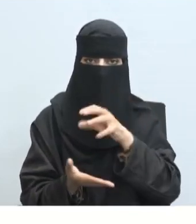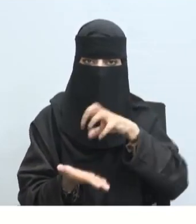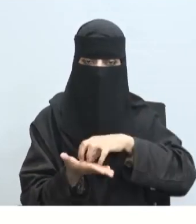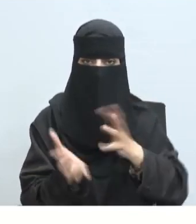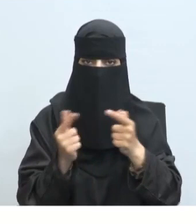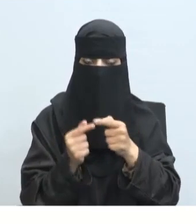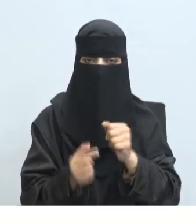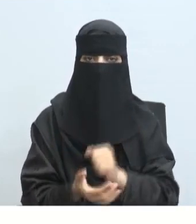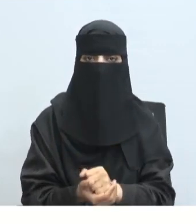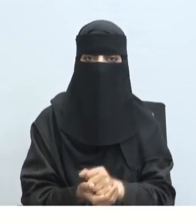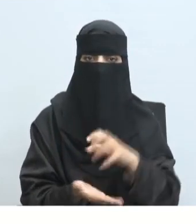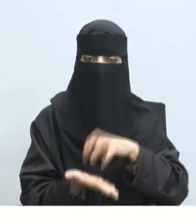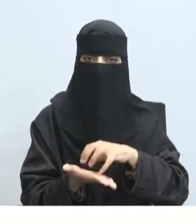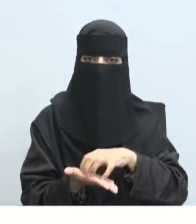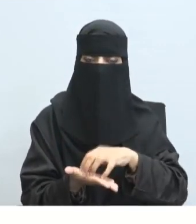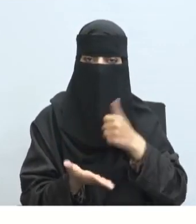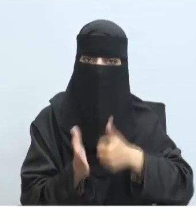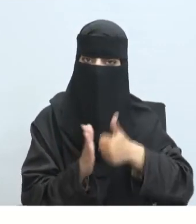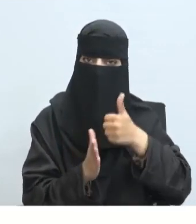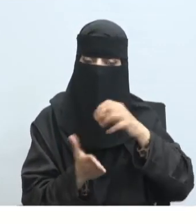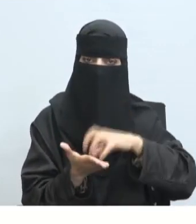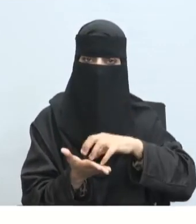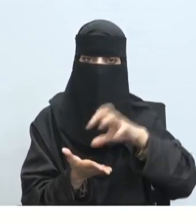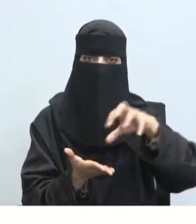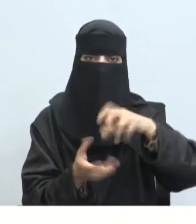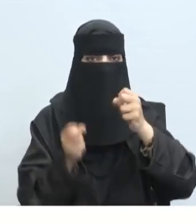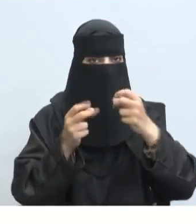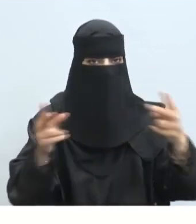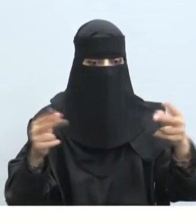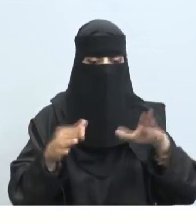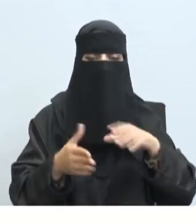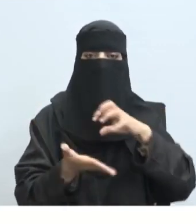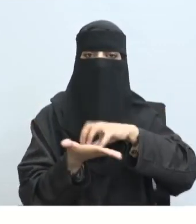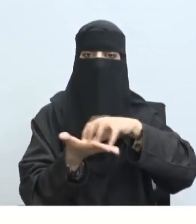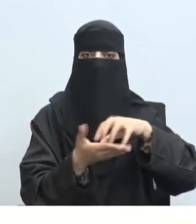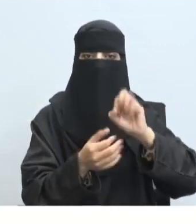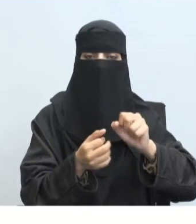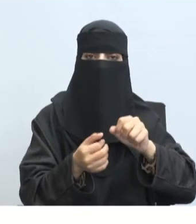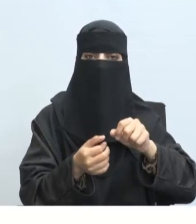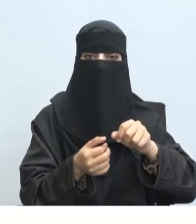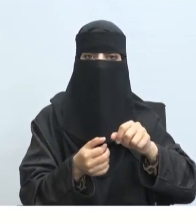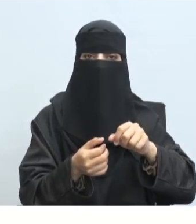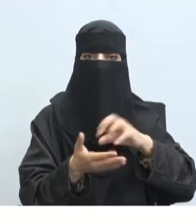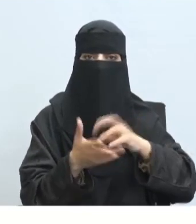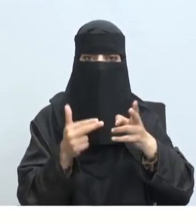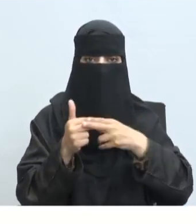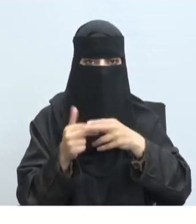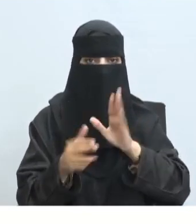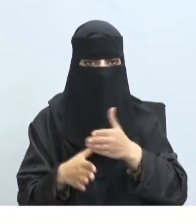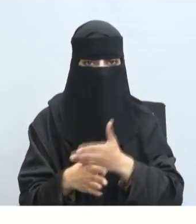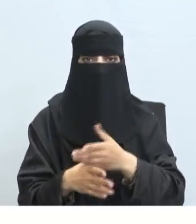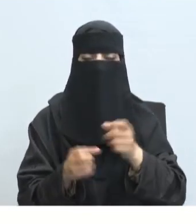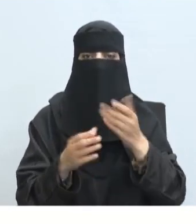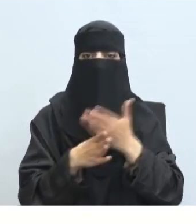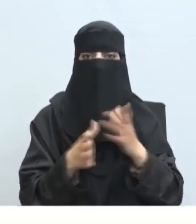المكان الملائم لكل فعاليه هنالك فعاليات استطيع اقامتها في اماكن مفتوحه هنالك فعاليات لابد ان يكون في اماكن مغلقه